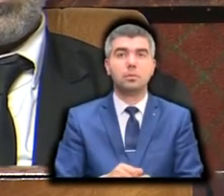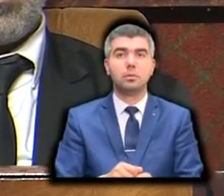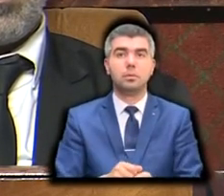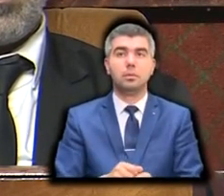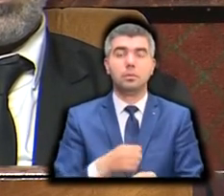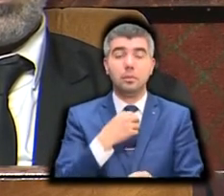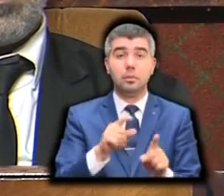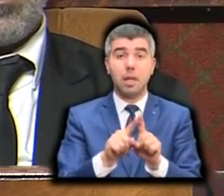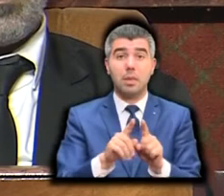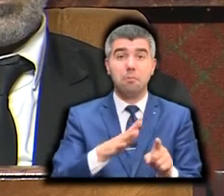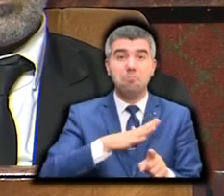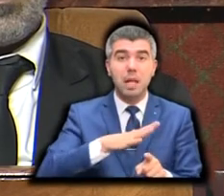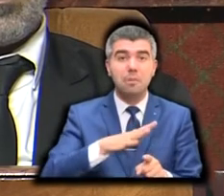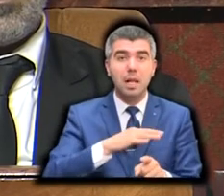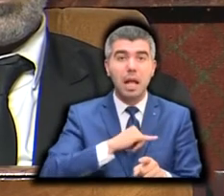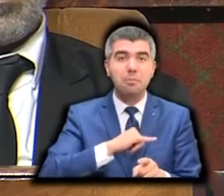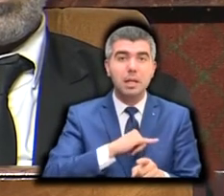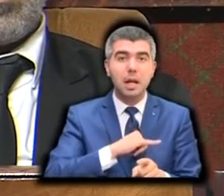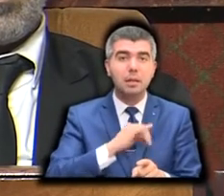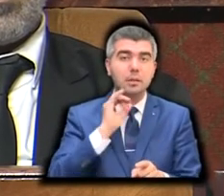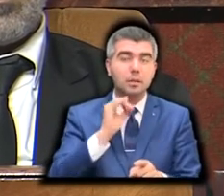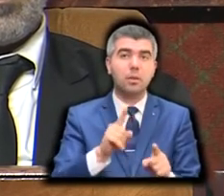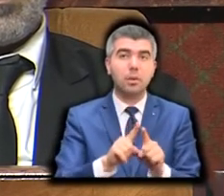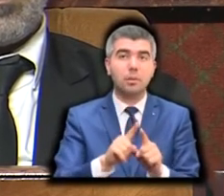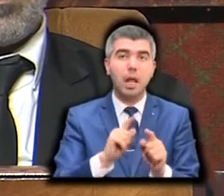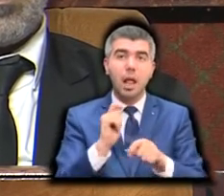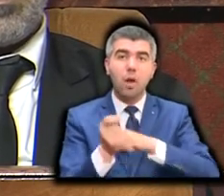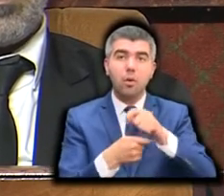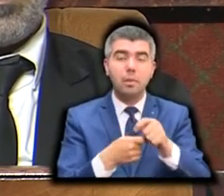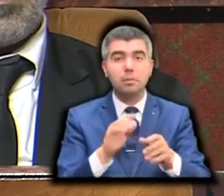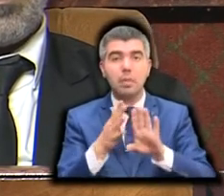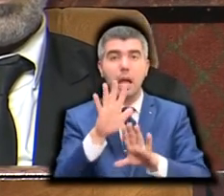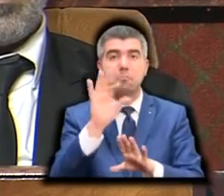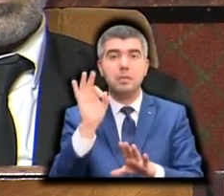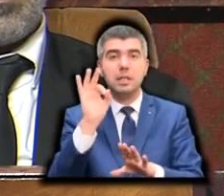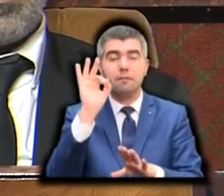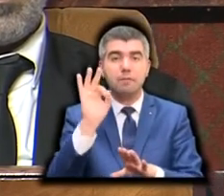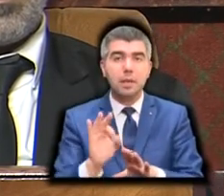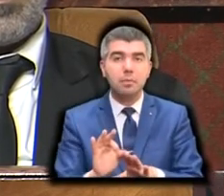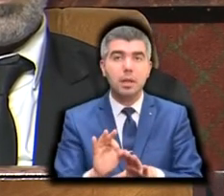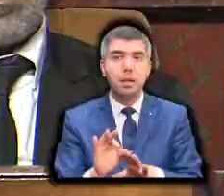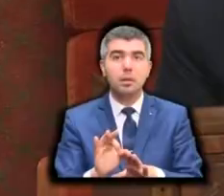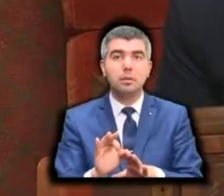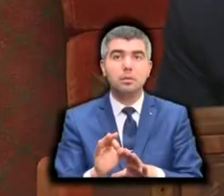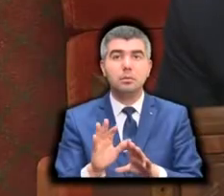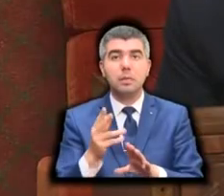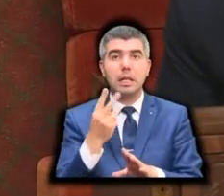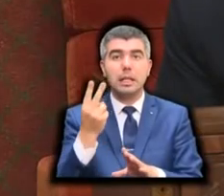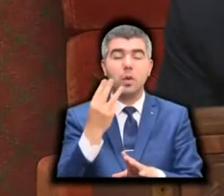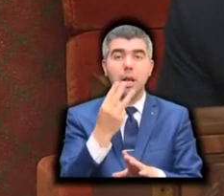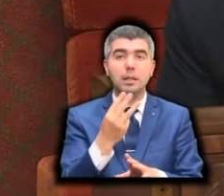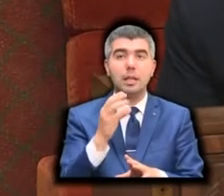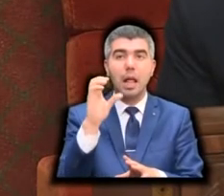الصحي بالعالم القروي، يجب أن نستحضر أننا نستهدف حوالي 50% من الساكنة تقطن أزيد من 32 ألف